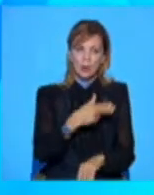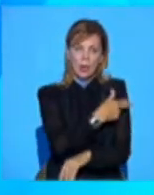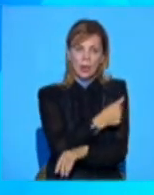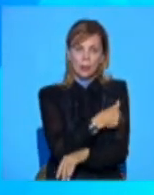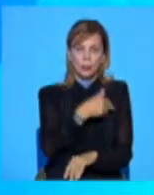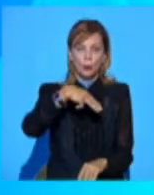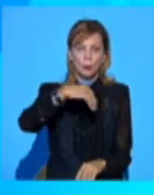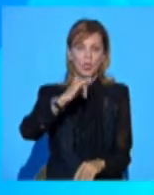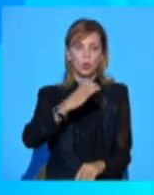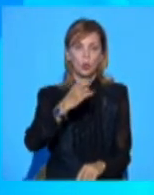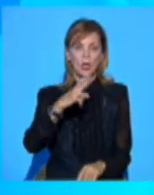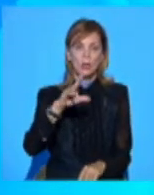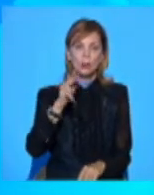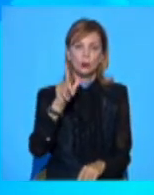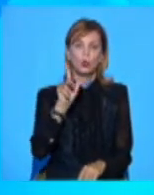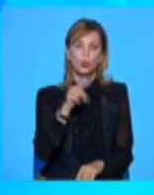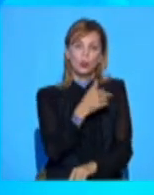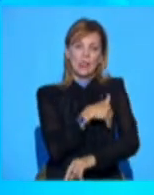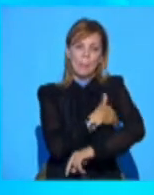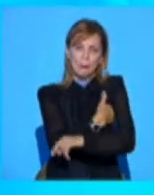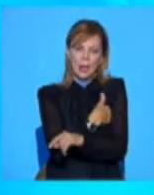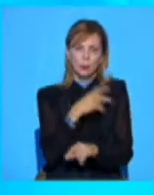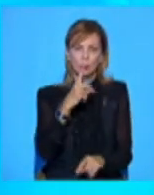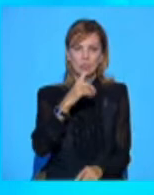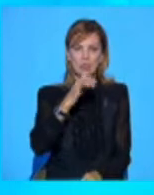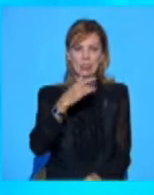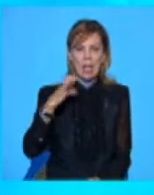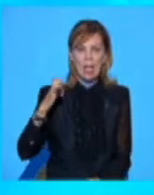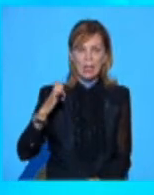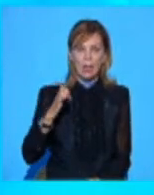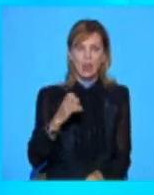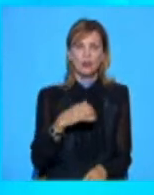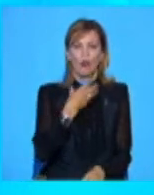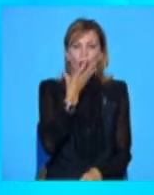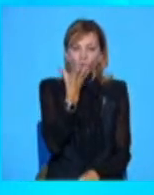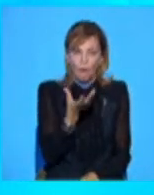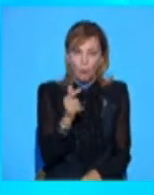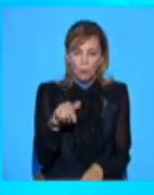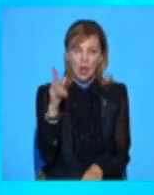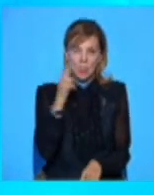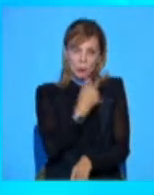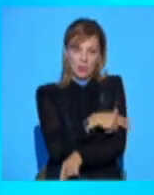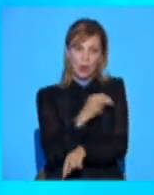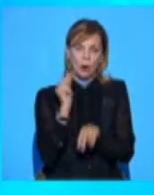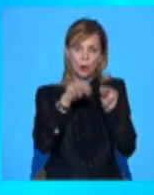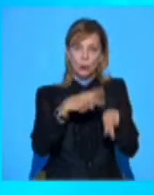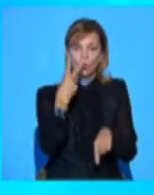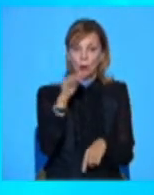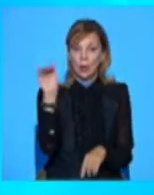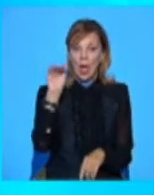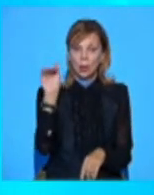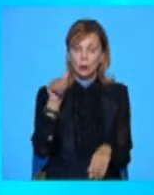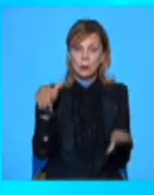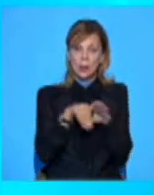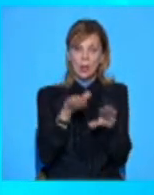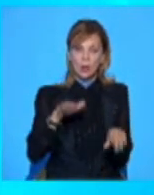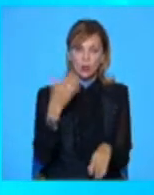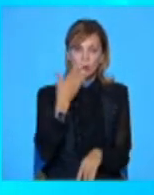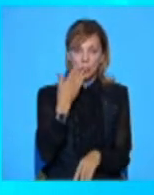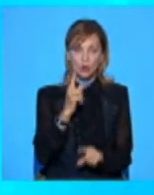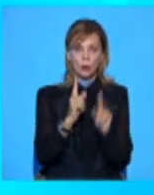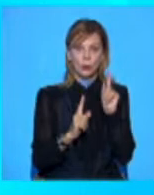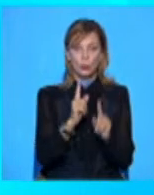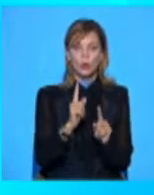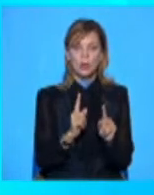Național Ion Minulescu cu temperatură, diaree și stări de vomă. La spital au ajuns astăzi și doi adulți angajați ai unității de învățământ. Unii